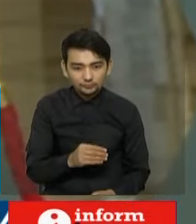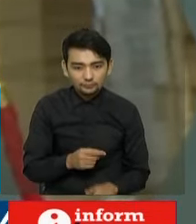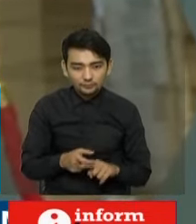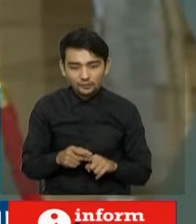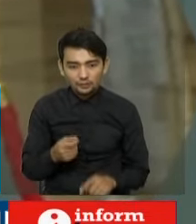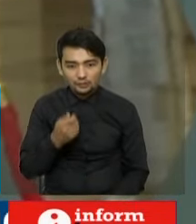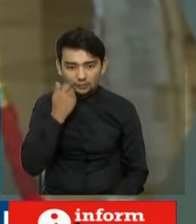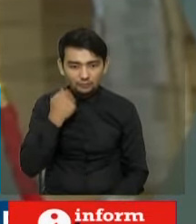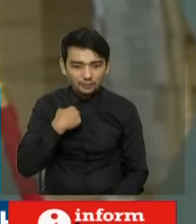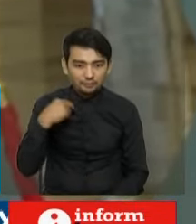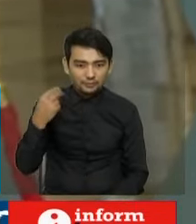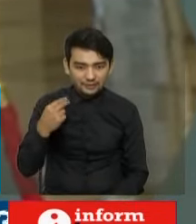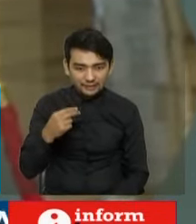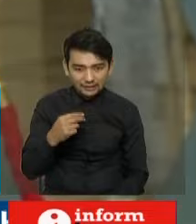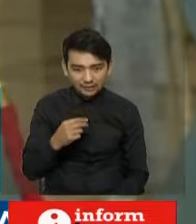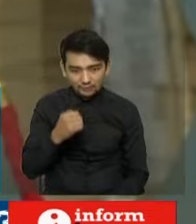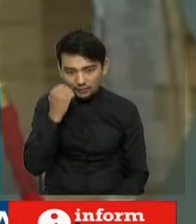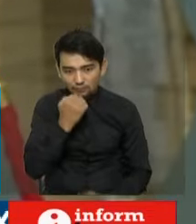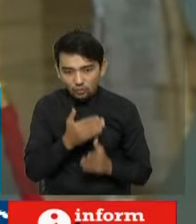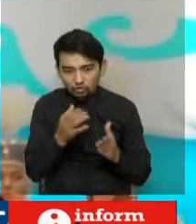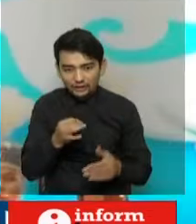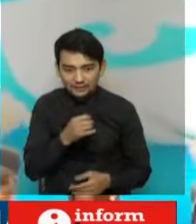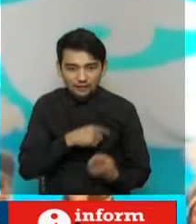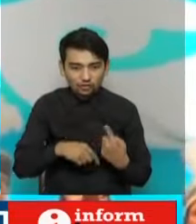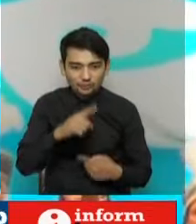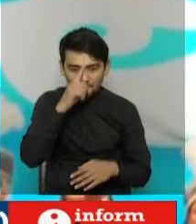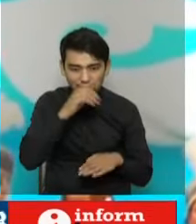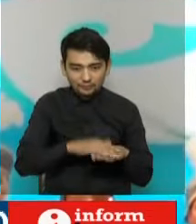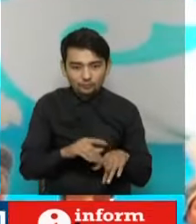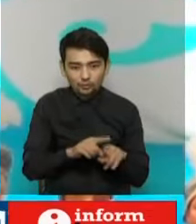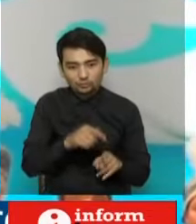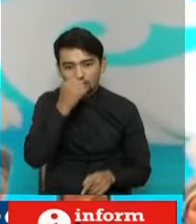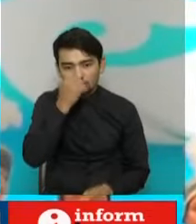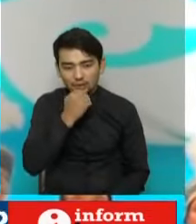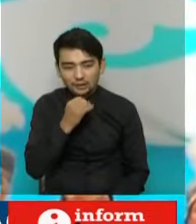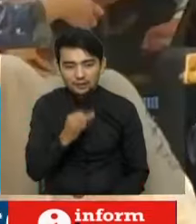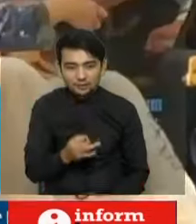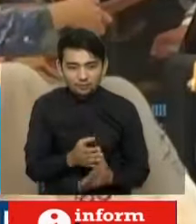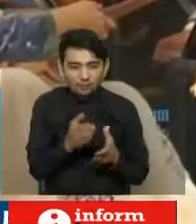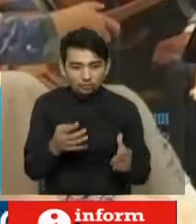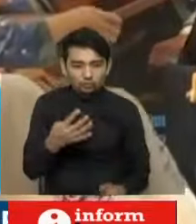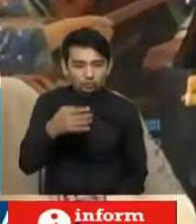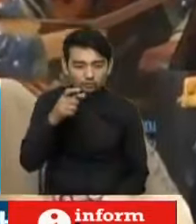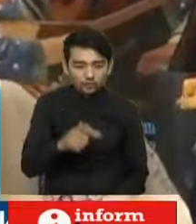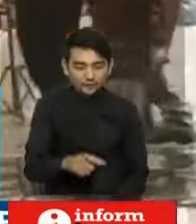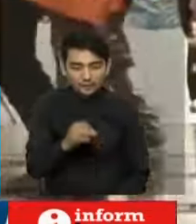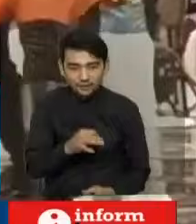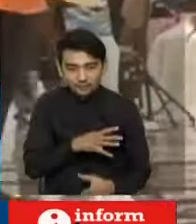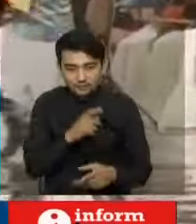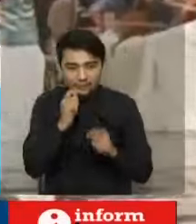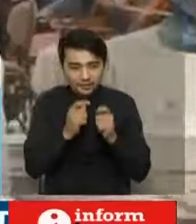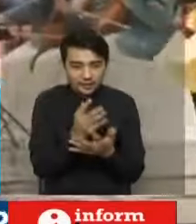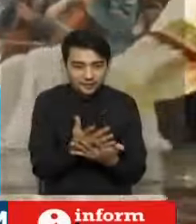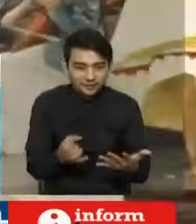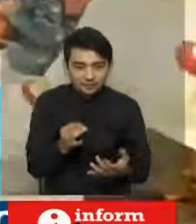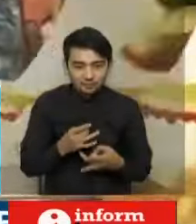нашему президенту, ну и, конечно, нашим акимам. Орденами и медалями наградили более 40 человек. Мероприятие